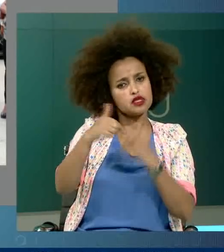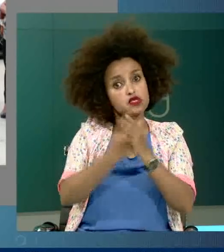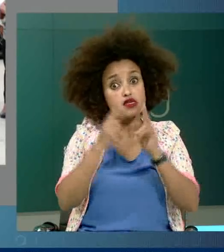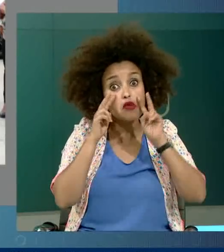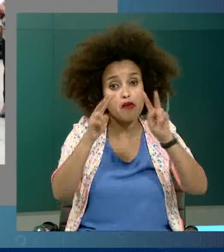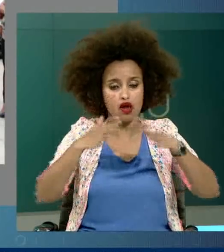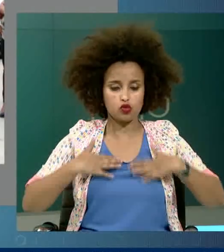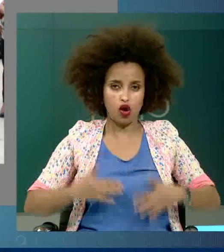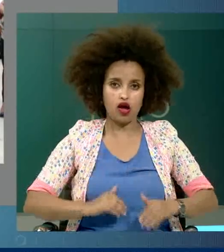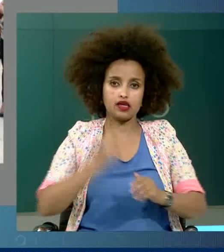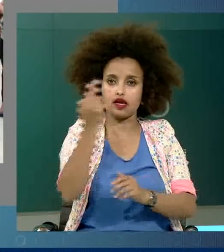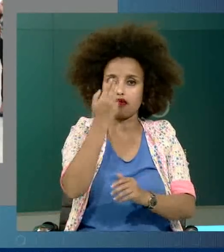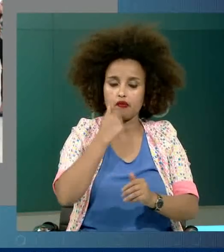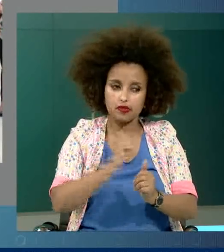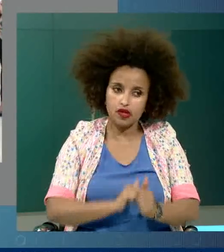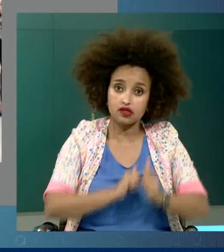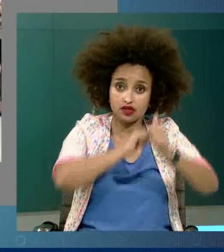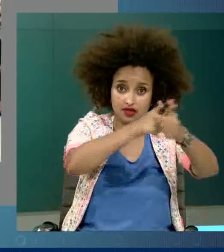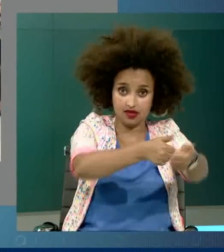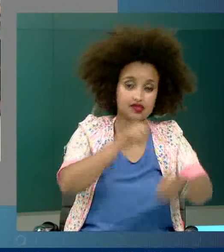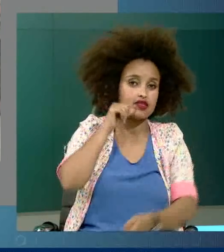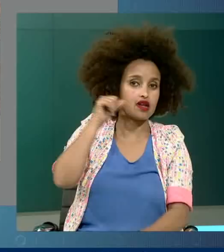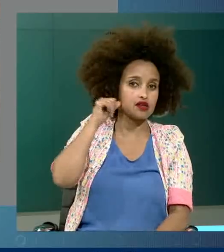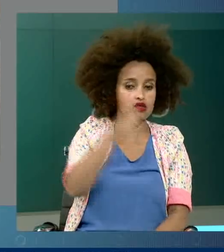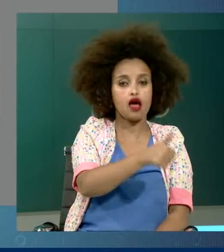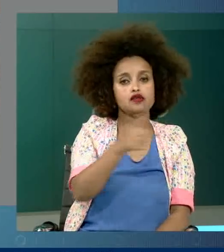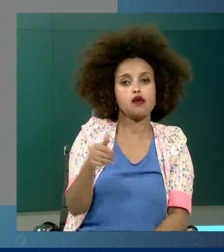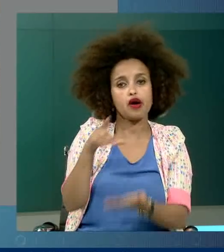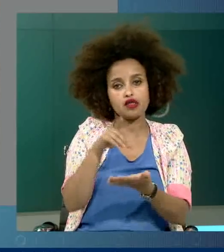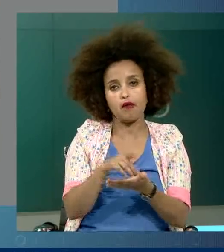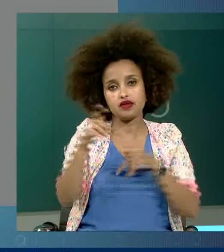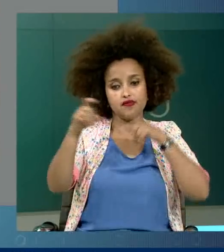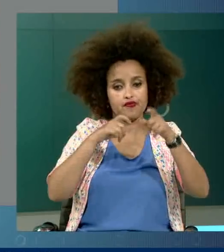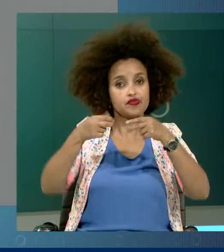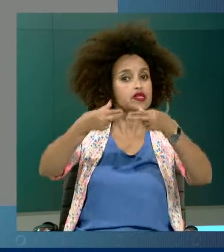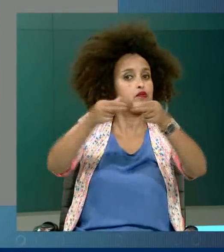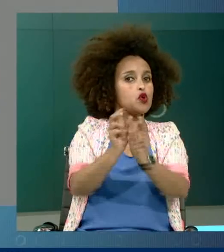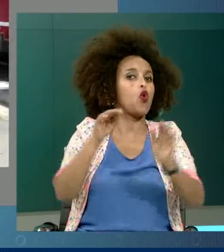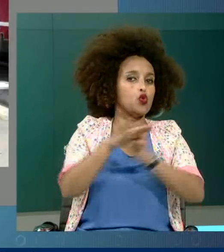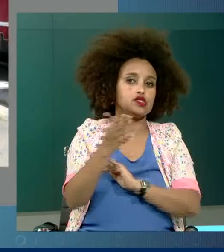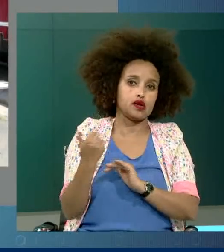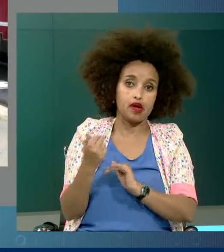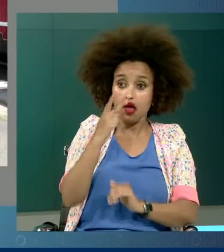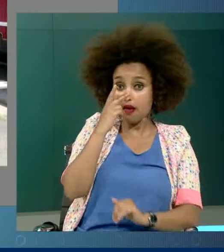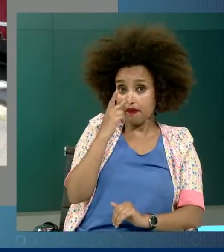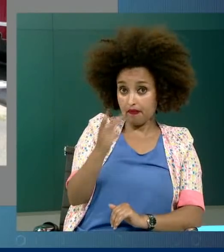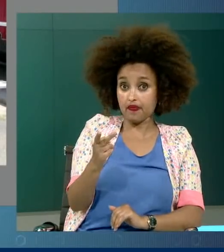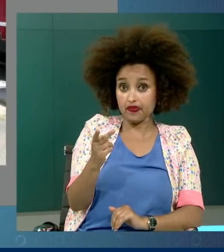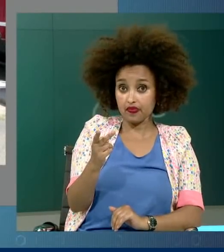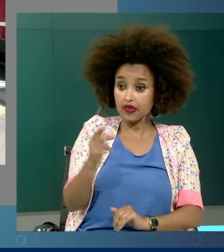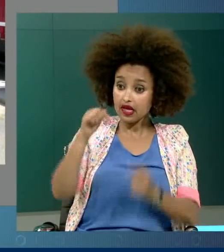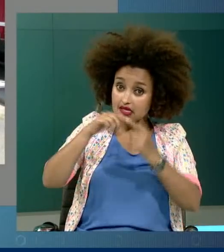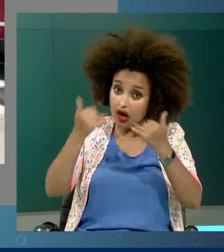እነዚህ ስጦታዎችን ማበርክተን ትናንትና አዲስ አበባ ከተማ አስተዳደር ጽህፈት ቤት ነበርን። በእኛ እይታ እስከዛሬ ባደረግነው